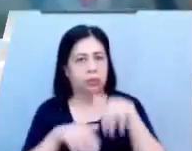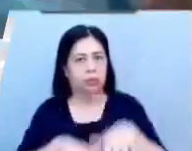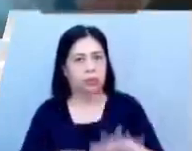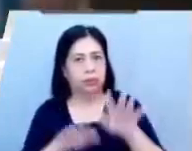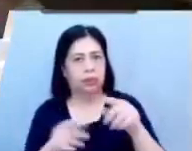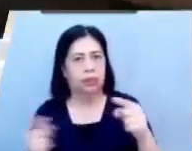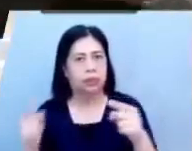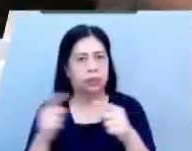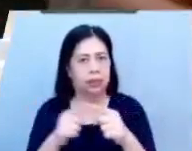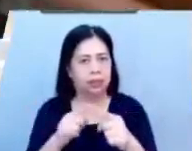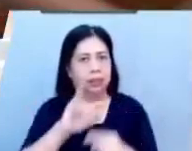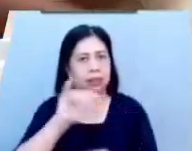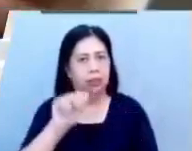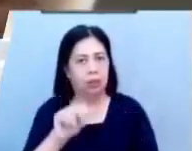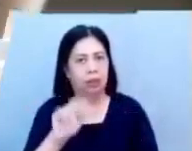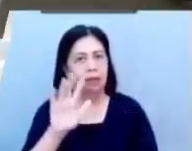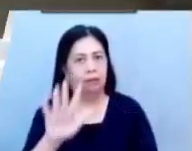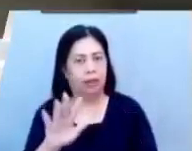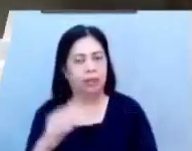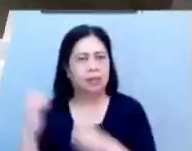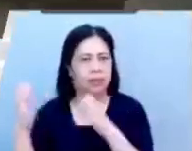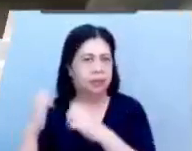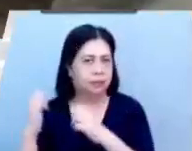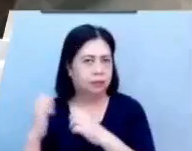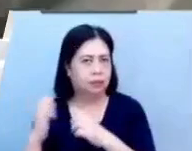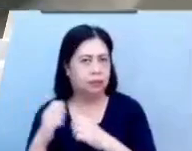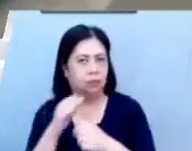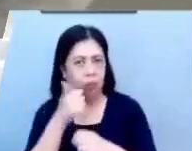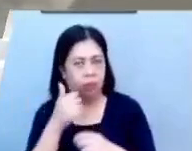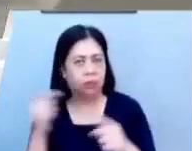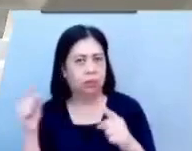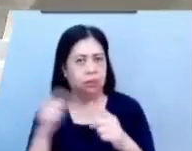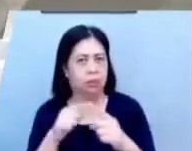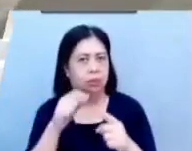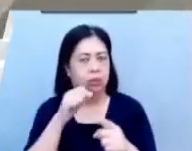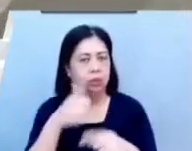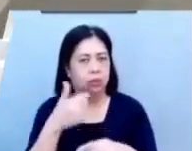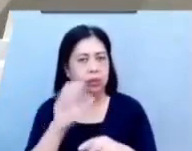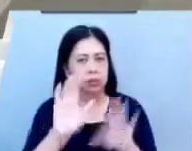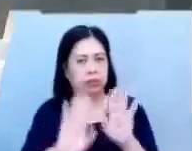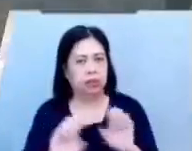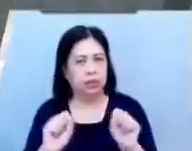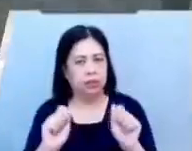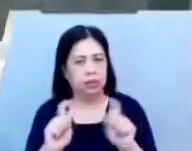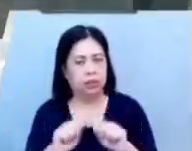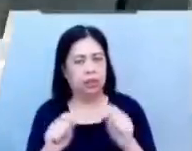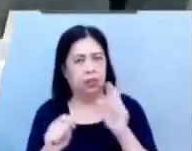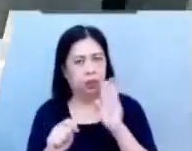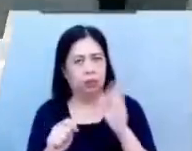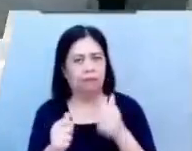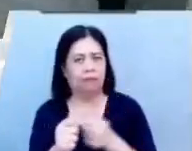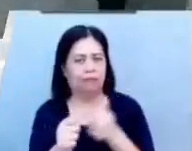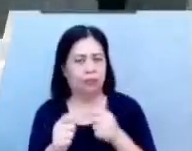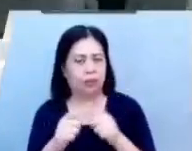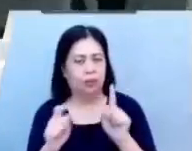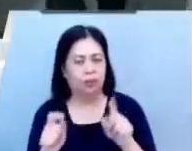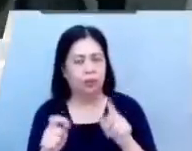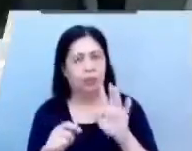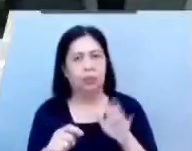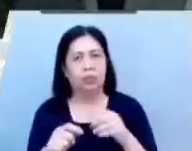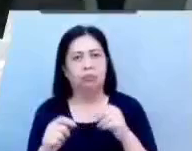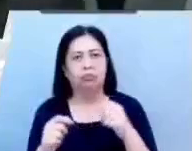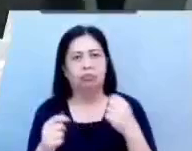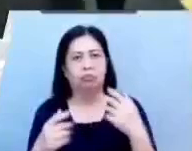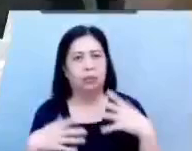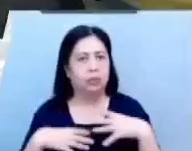Connie. Inaasahan na bukas hanggang sa Sabado, daragsa pa ang mga hahabol na magbabakasyon ng Philippine Coast Guard o PCG. Mahigpit